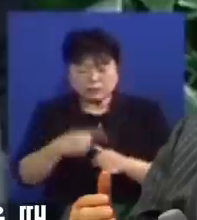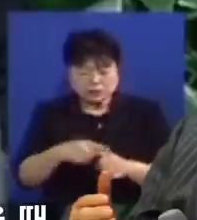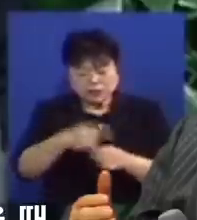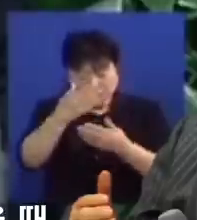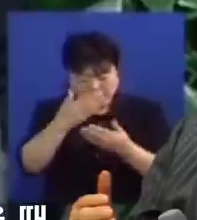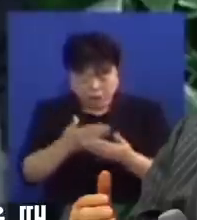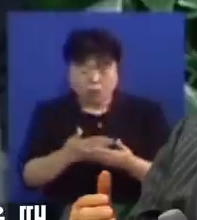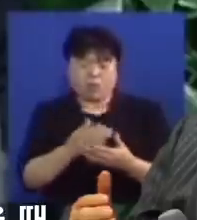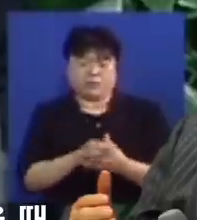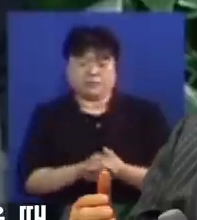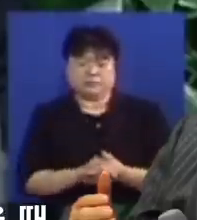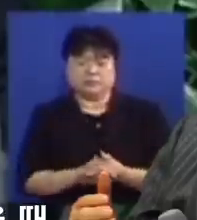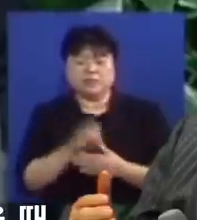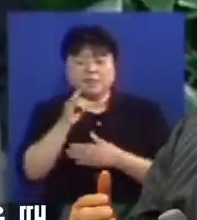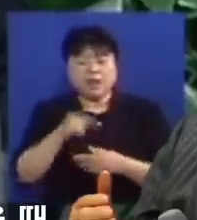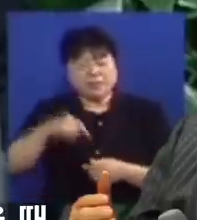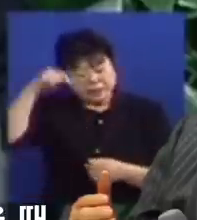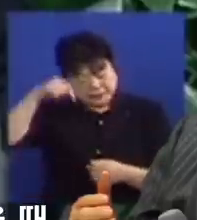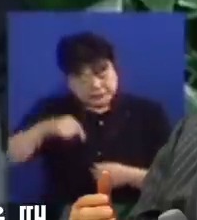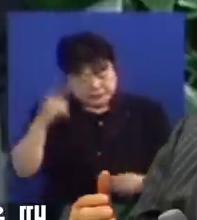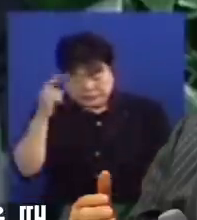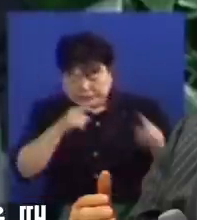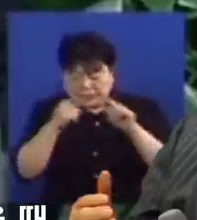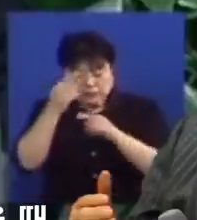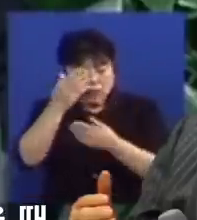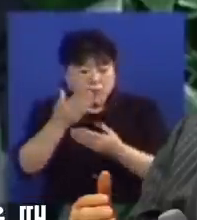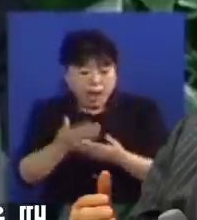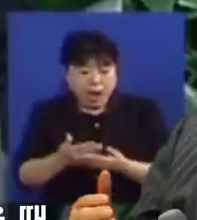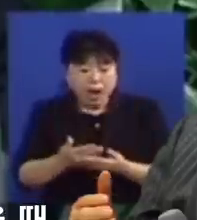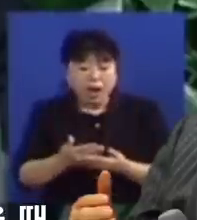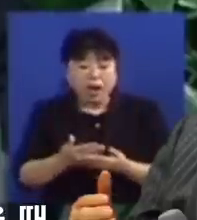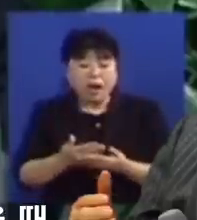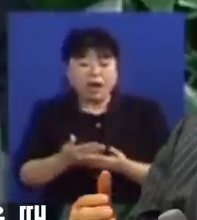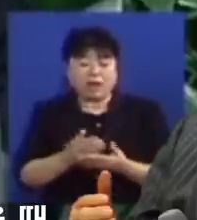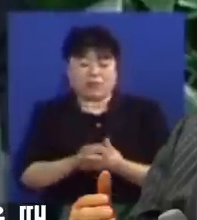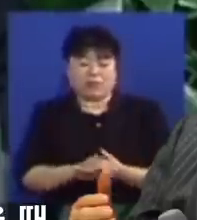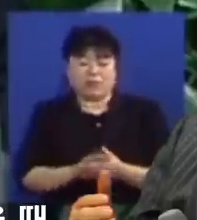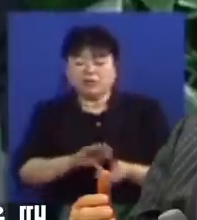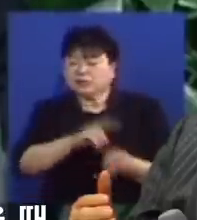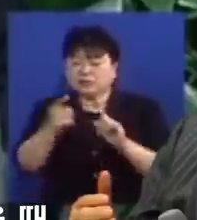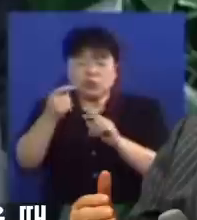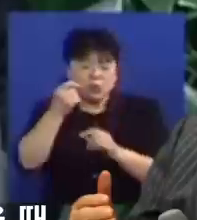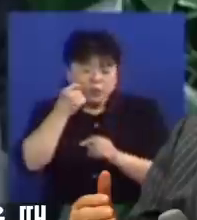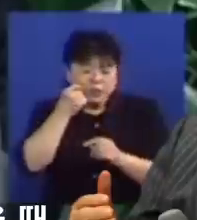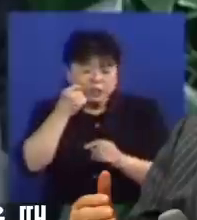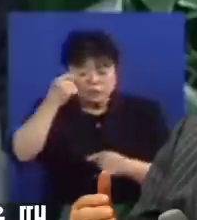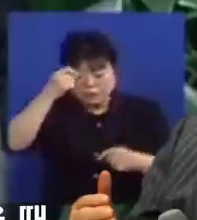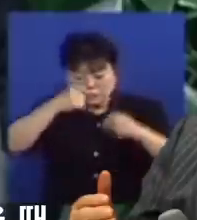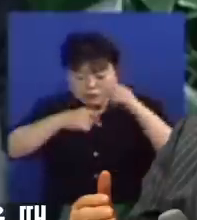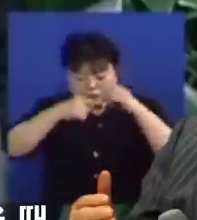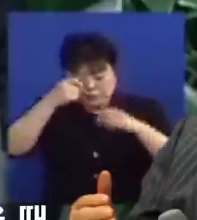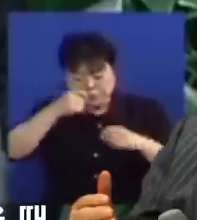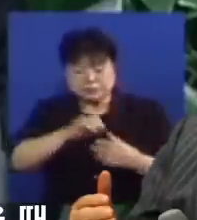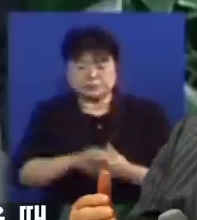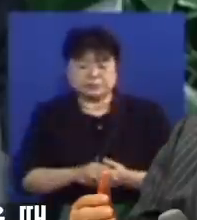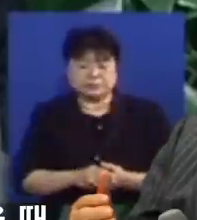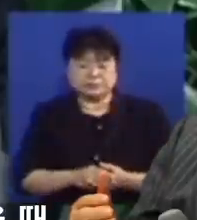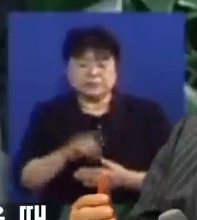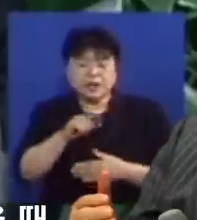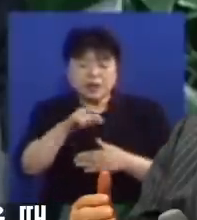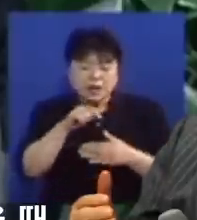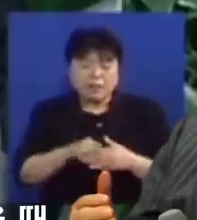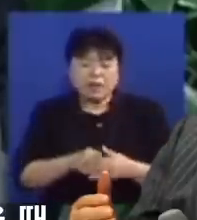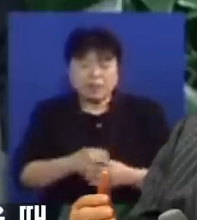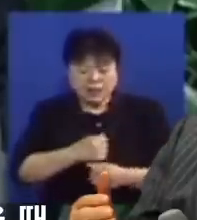천대를 받고 마음에 깊은 상처를 입고 그를 치유하지 못해서 슬픔을